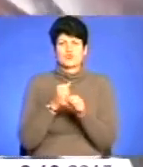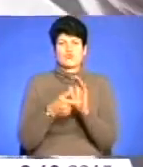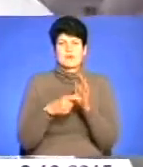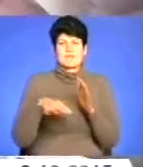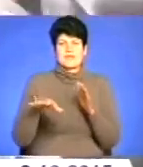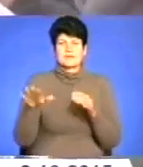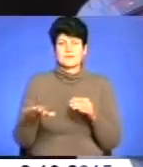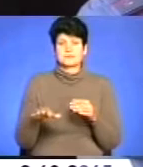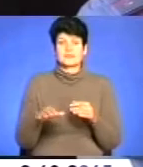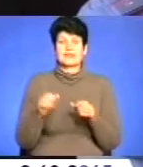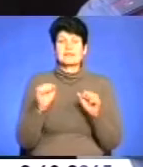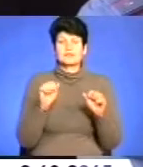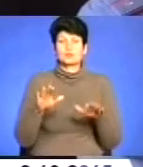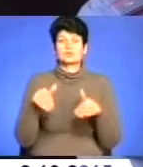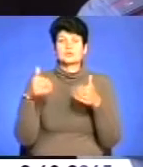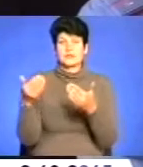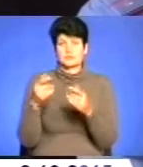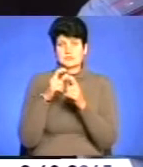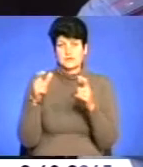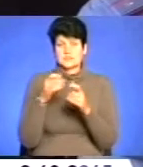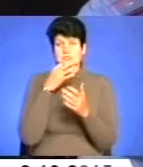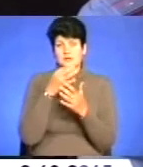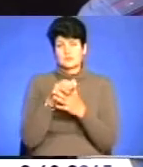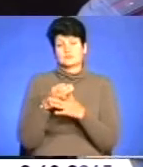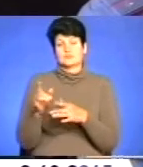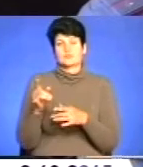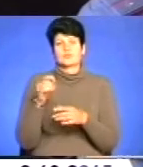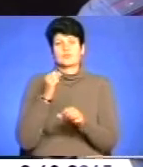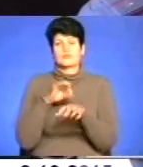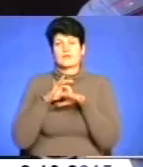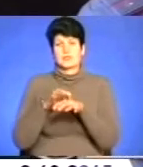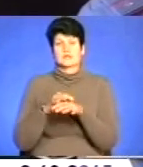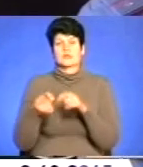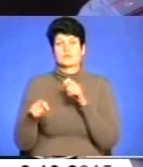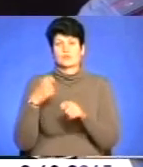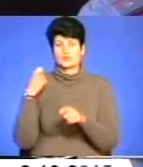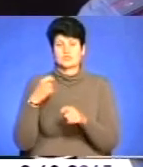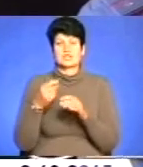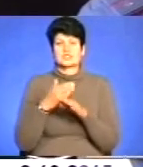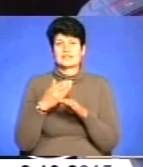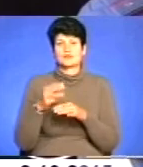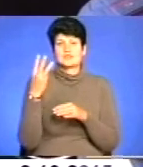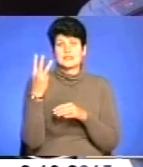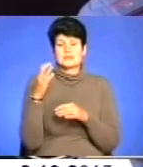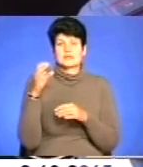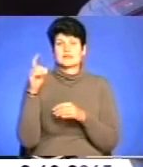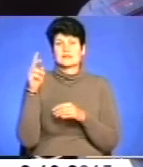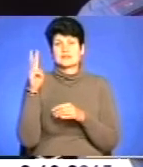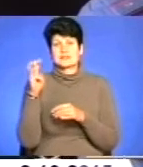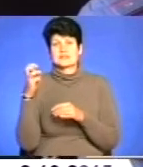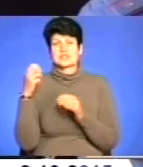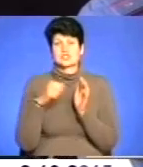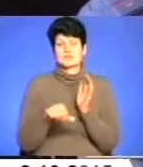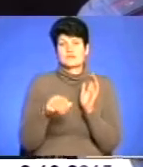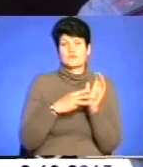На даний час керівнику даного закладу повідомлено про підозру у вчиненні злочину, передбачено частиною 3 статті 368 Кримінального